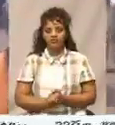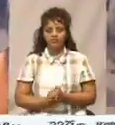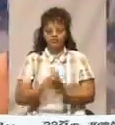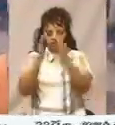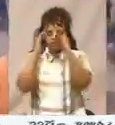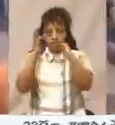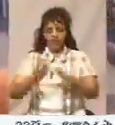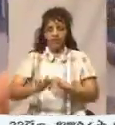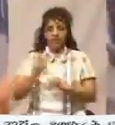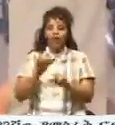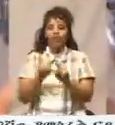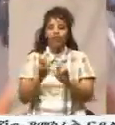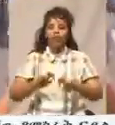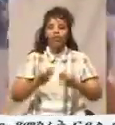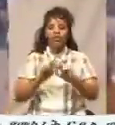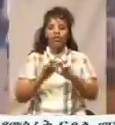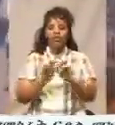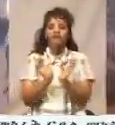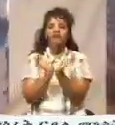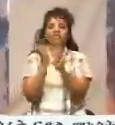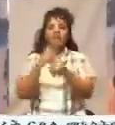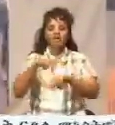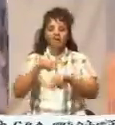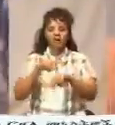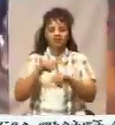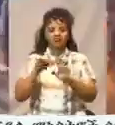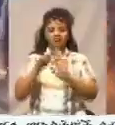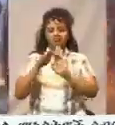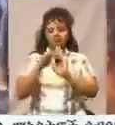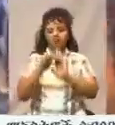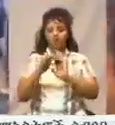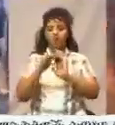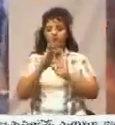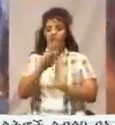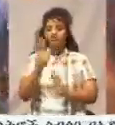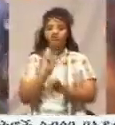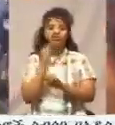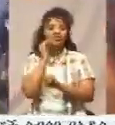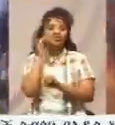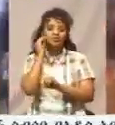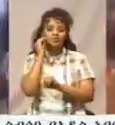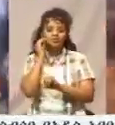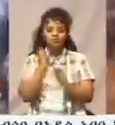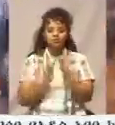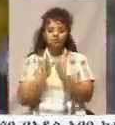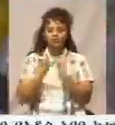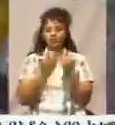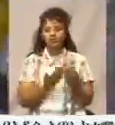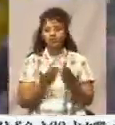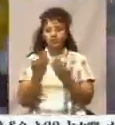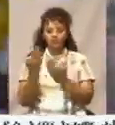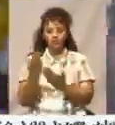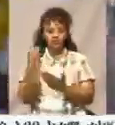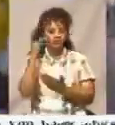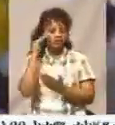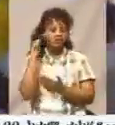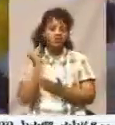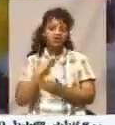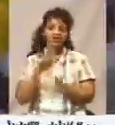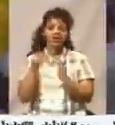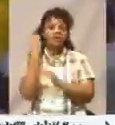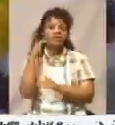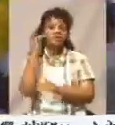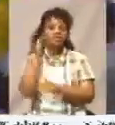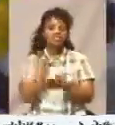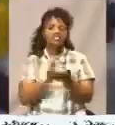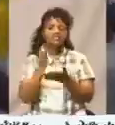በመድረኩ የተገኙት በልዩ ወረዳው የብልጽግና ፓርቲን በመወከል ለተወካዮች ምክር ቤት በእጩነት የቀረቡት በሚኒስትር ማዕረግ በጠቅላይ